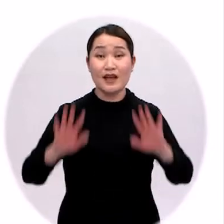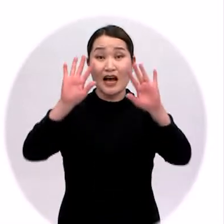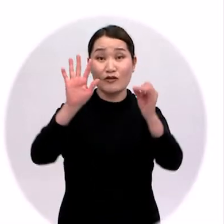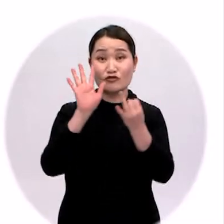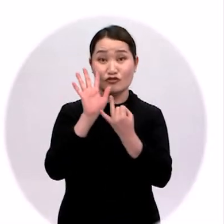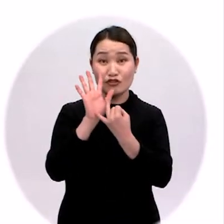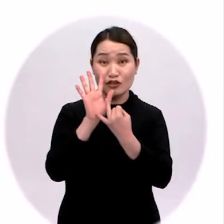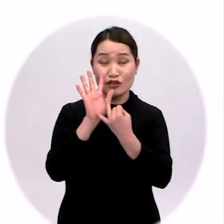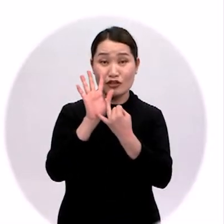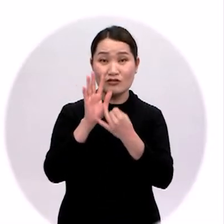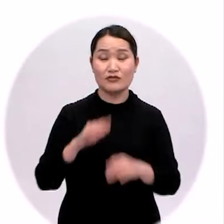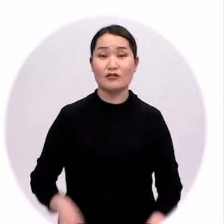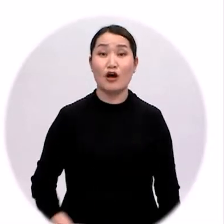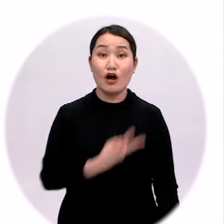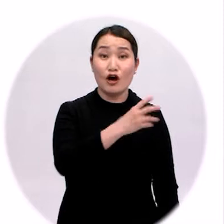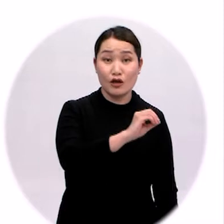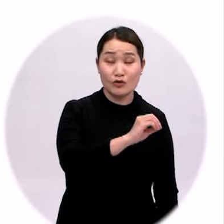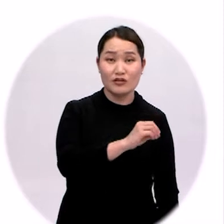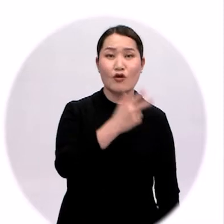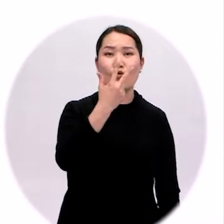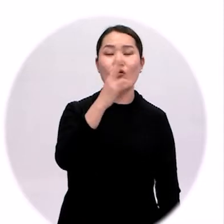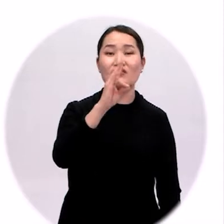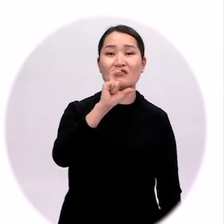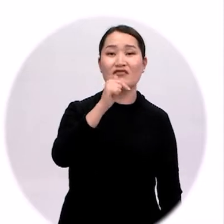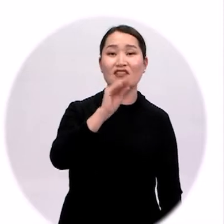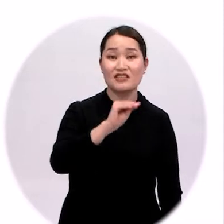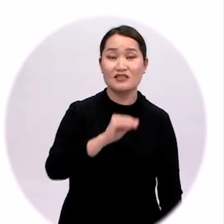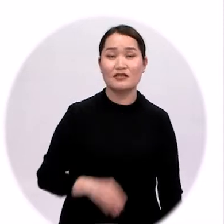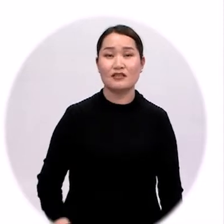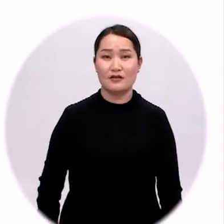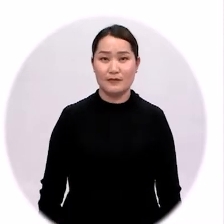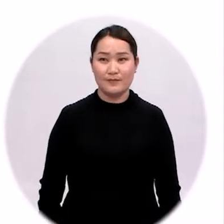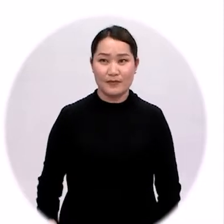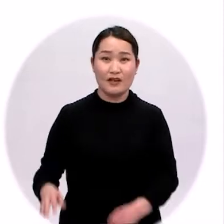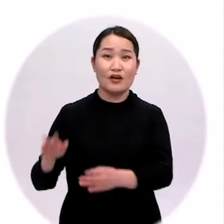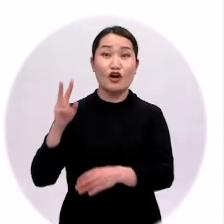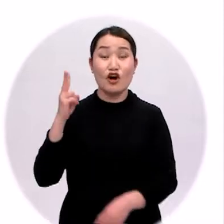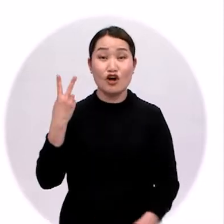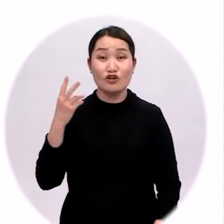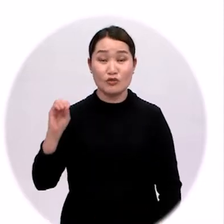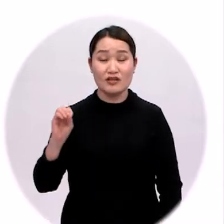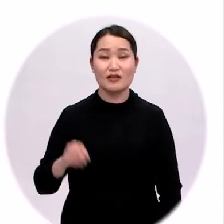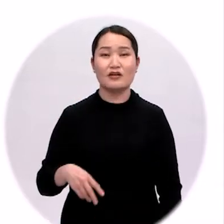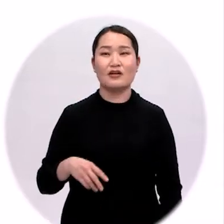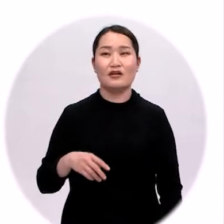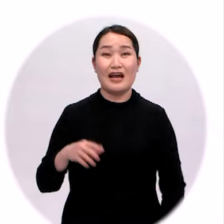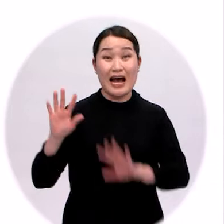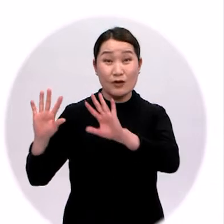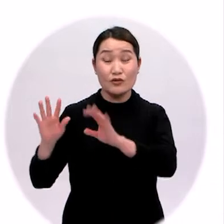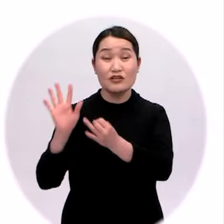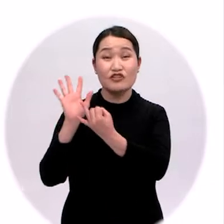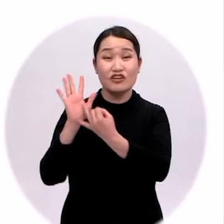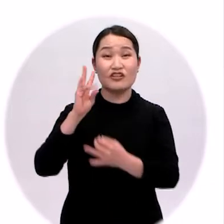17 нь 20 хүртэл 3 нэгж 10 хүртэл 7 нэгж зайтай байна.